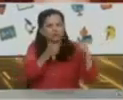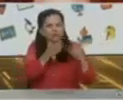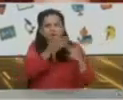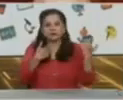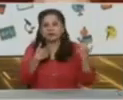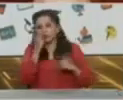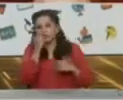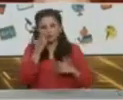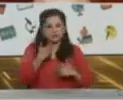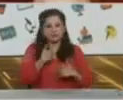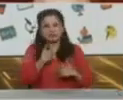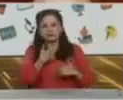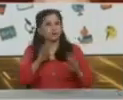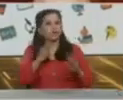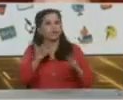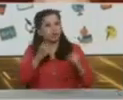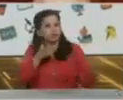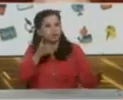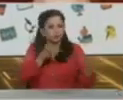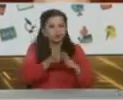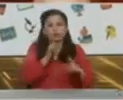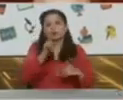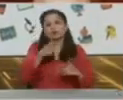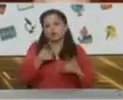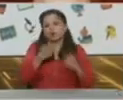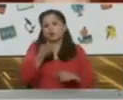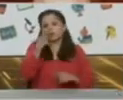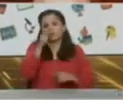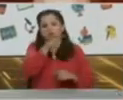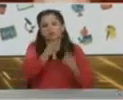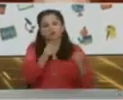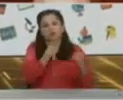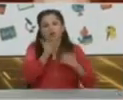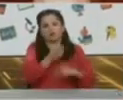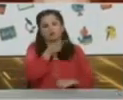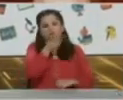मुझे पेरेंट्स से इस विषय पर बात करनी है।